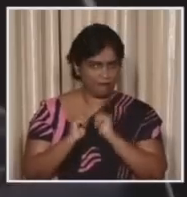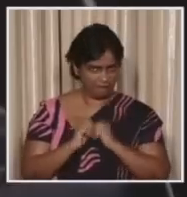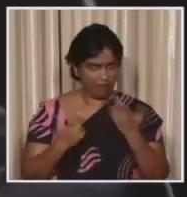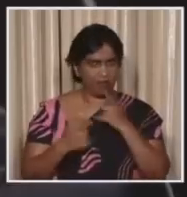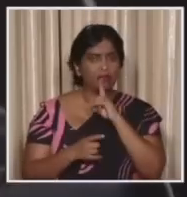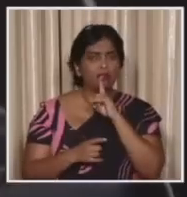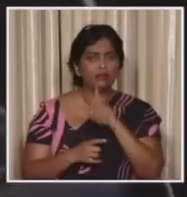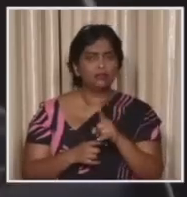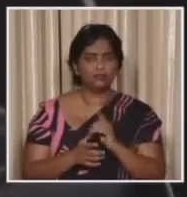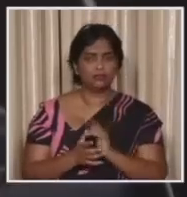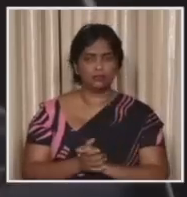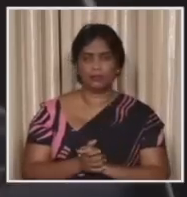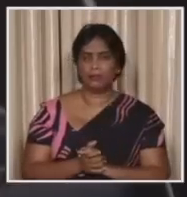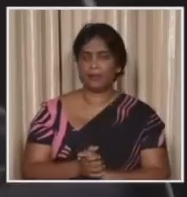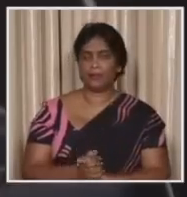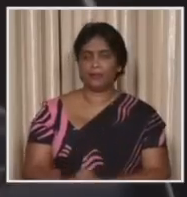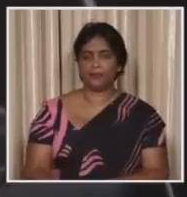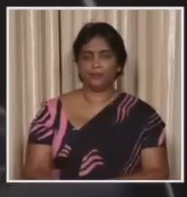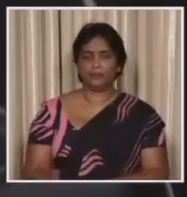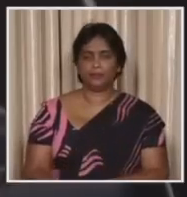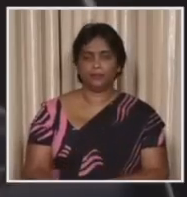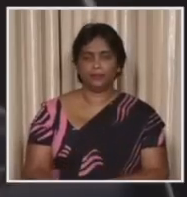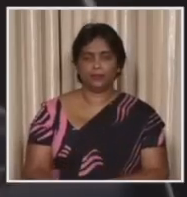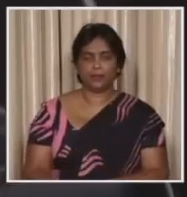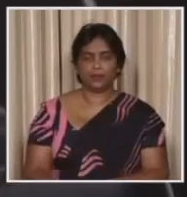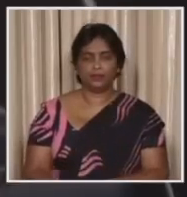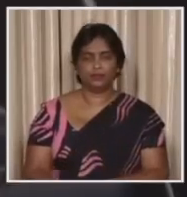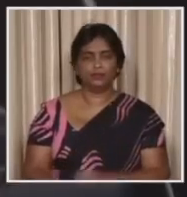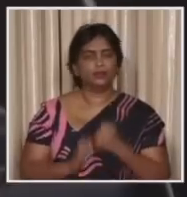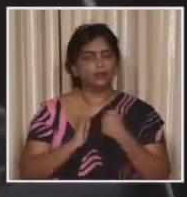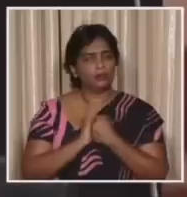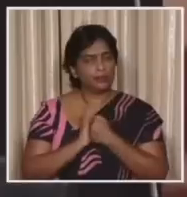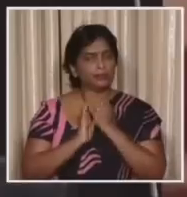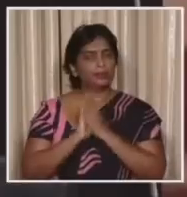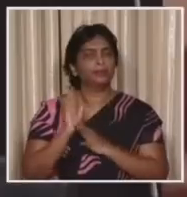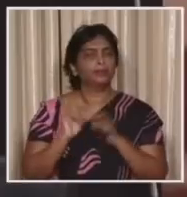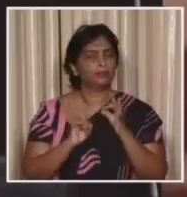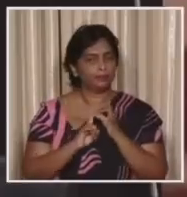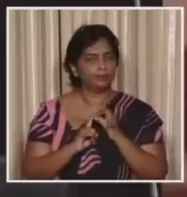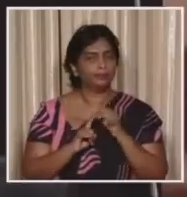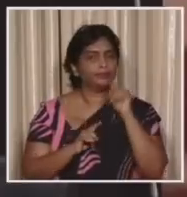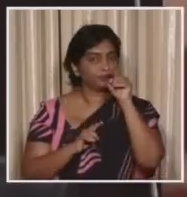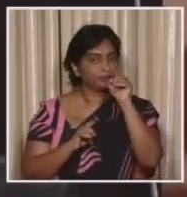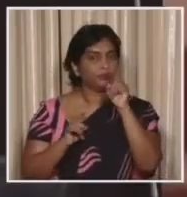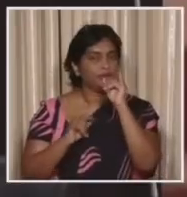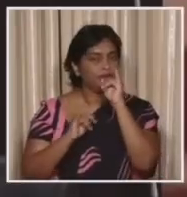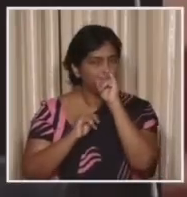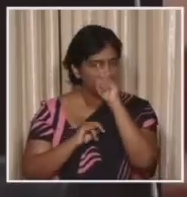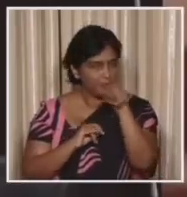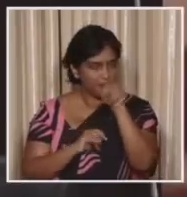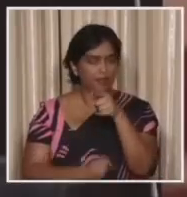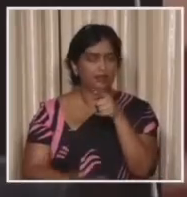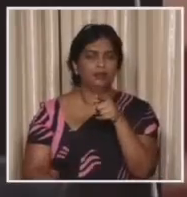ඔබතුමා කියන්නේ ගරු අමාත්‍යතුමා ගරු මන්ත්‍රීතුමා ඔබතුමා එතන වැරදි